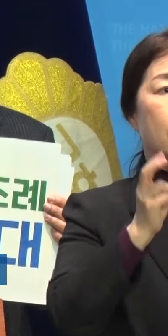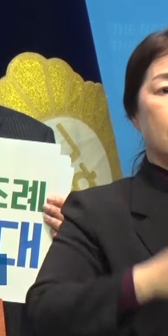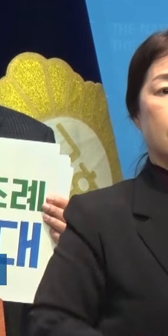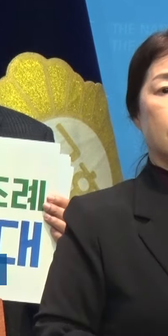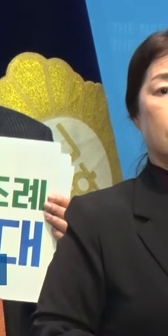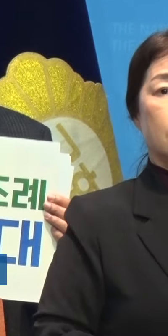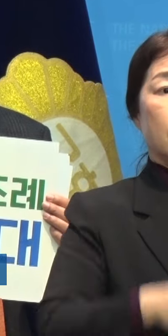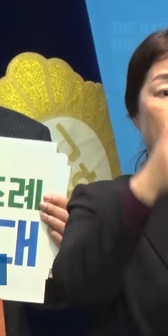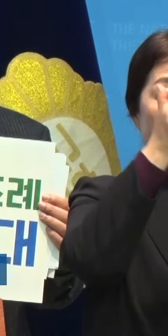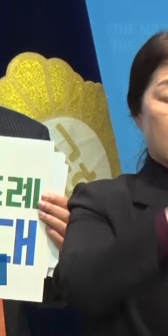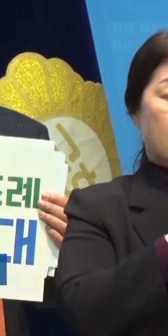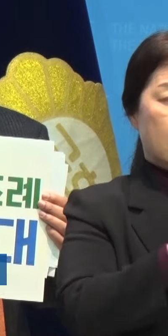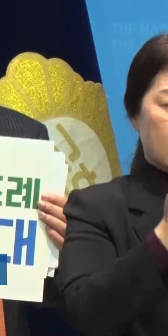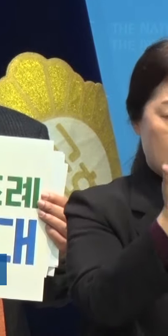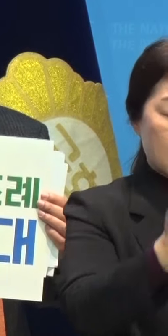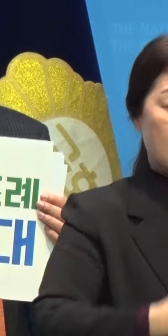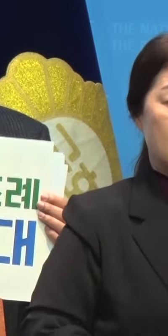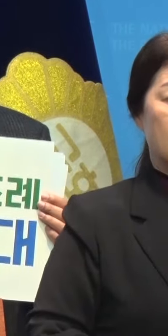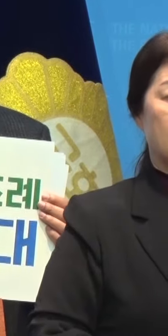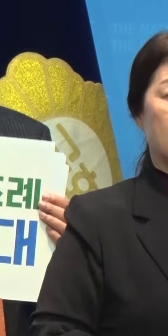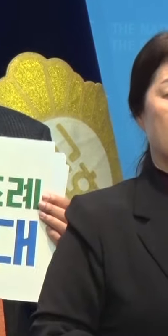이제 마지막으로 제가 드리는 말씀은